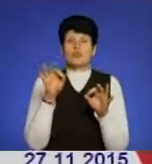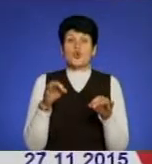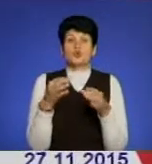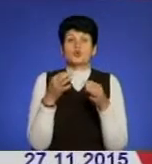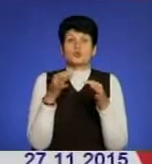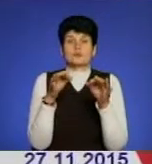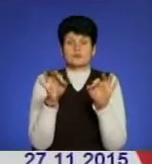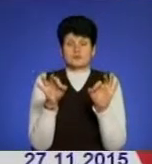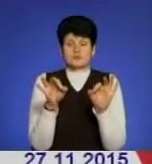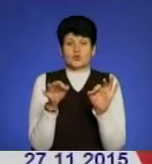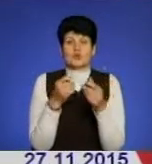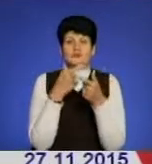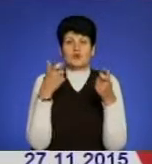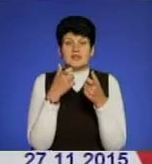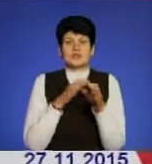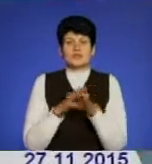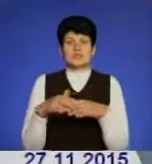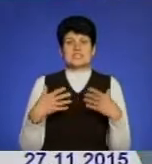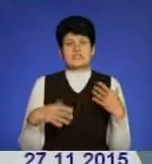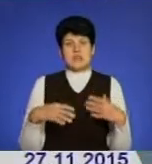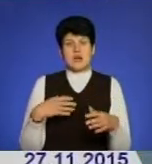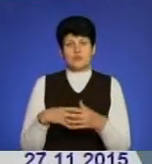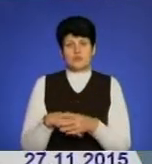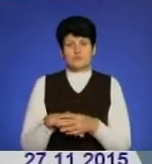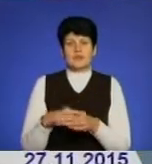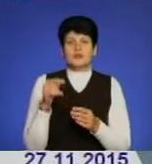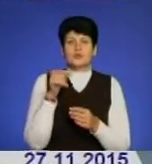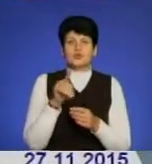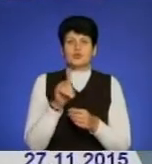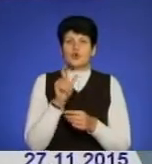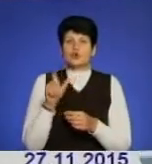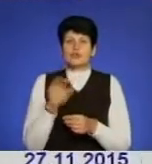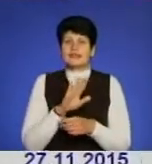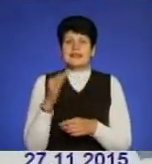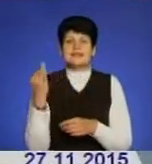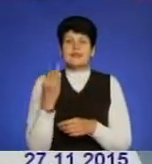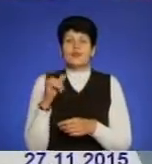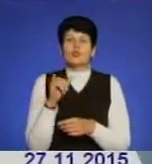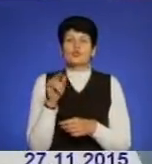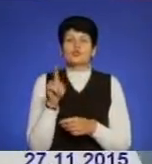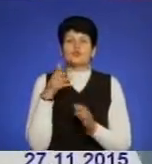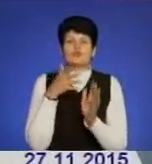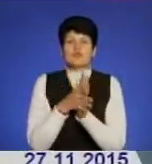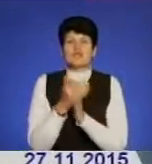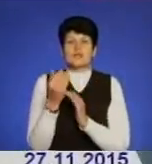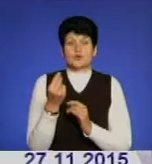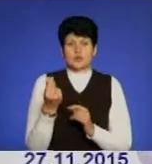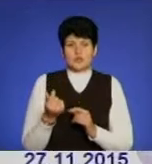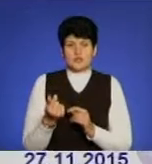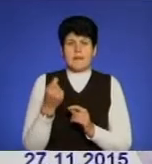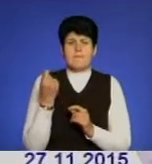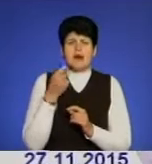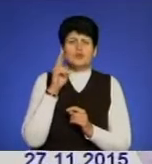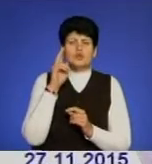інформації, на жаль, виконується дуже слабо. А все через те, що люди не цікавляться, куди і на що витрачають їхні кошти. Мало